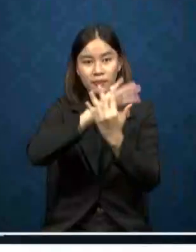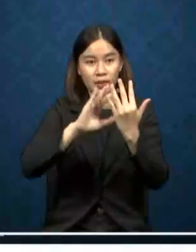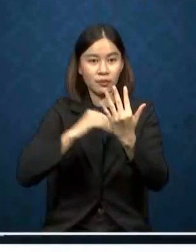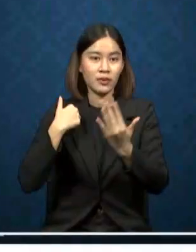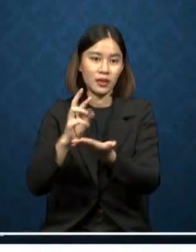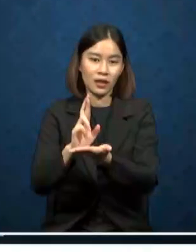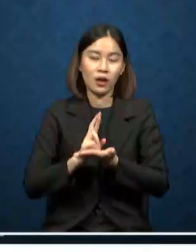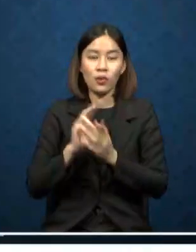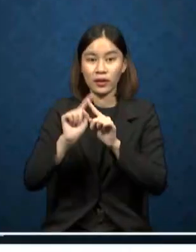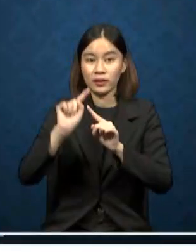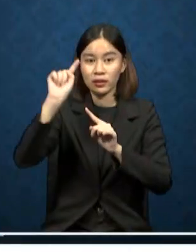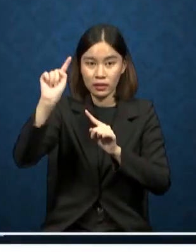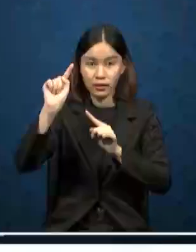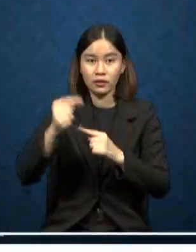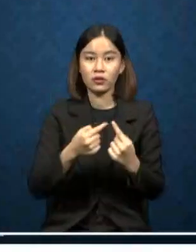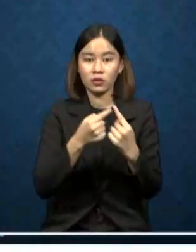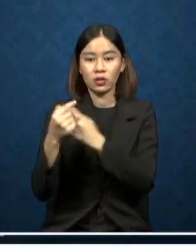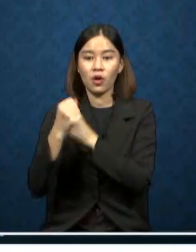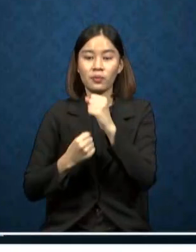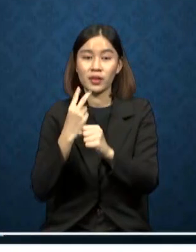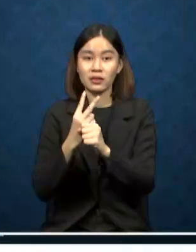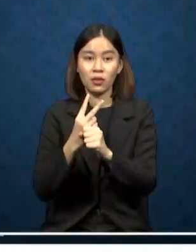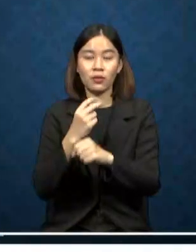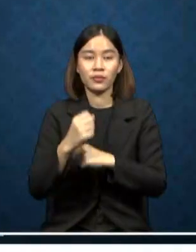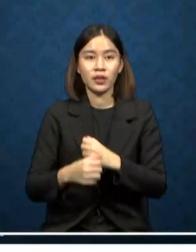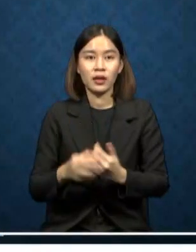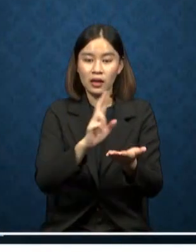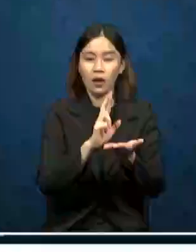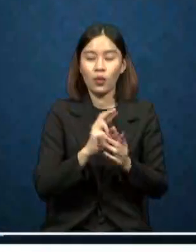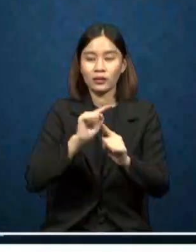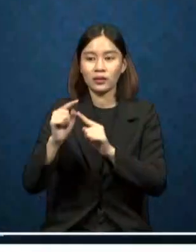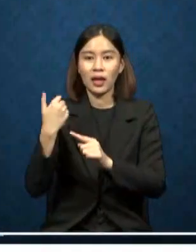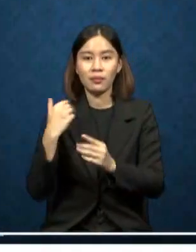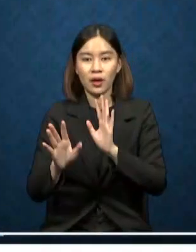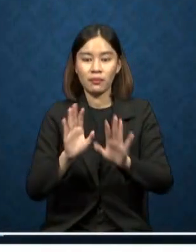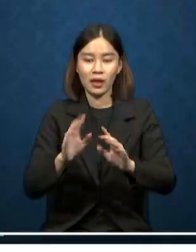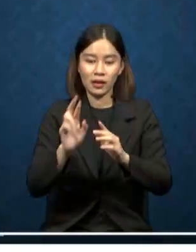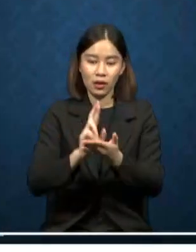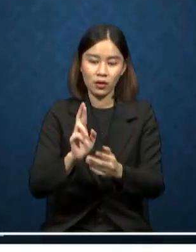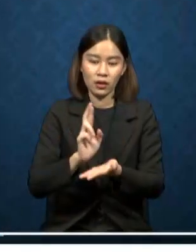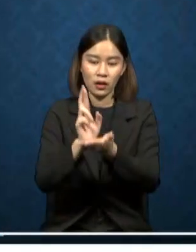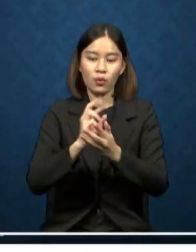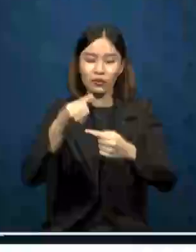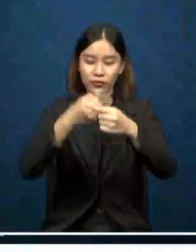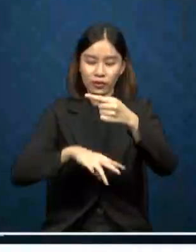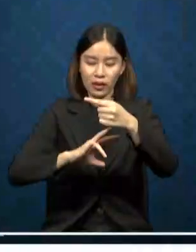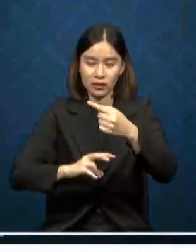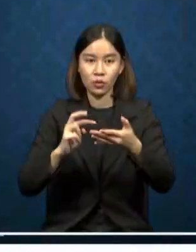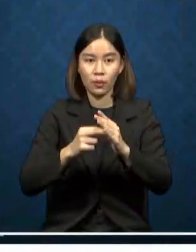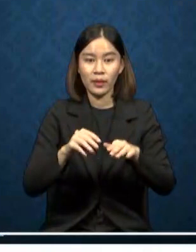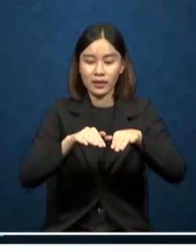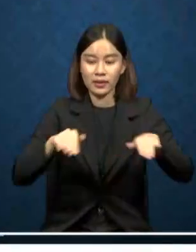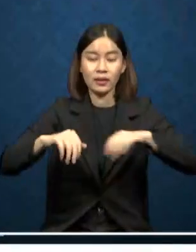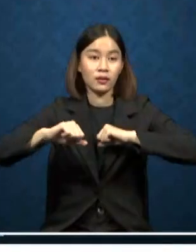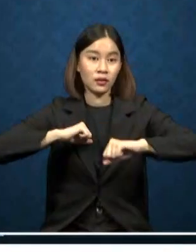รับรางวัลที่ 1ติดต่อกัน 2ปีและรางวัลอื่นๆประมาณ 7รางวัลด้วยกันนะคะซึ่งเป็นประเภทเด็กและ